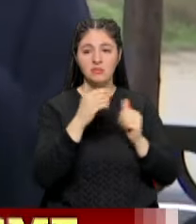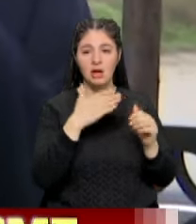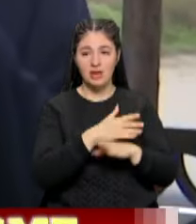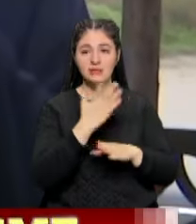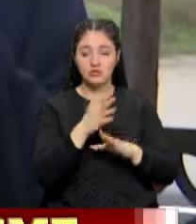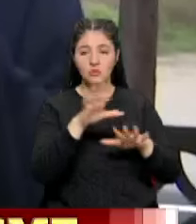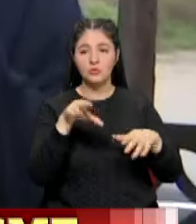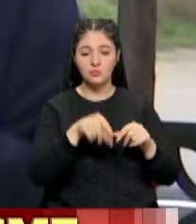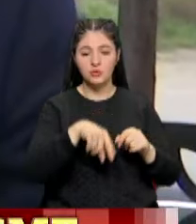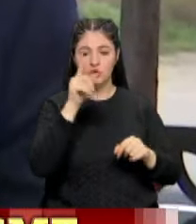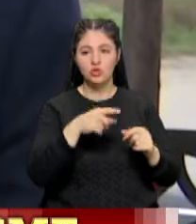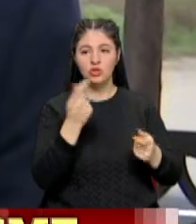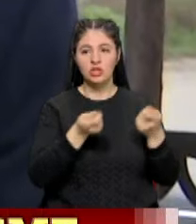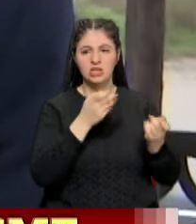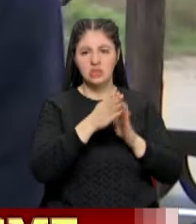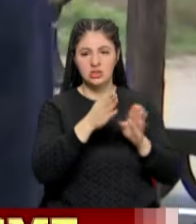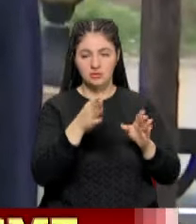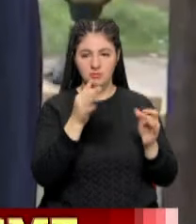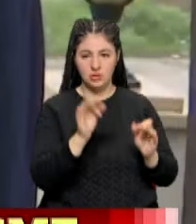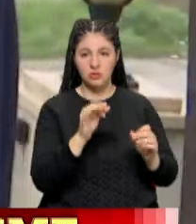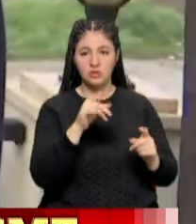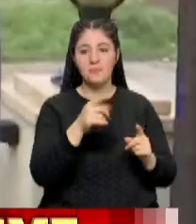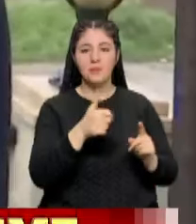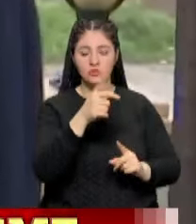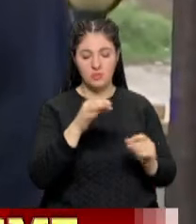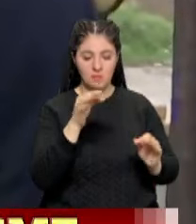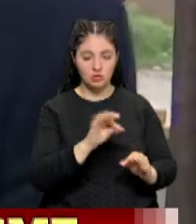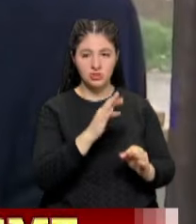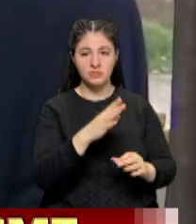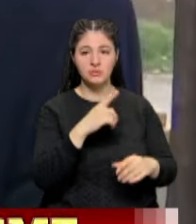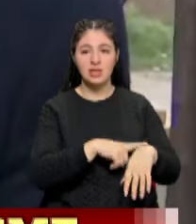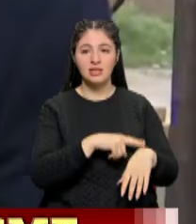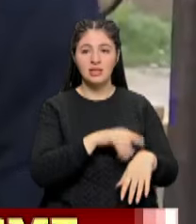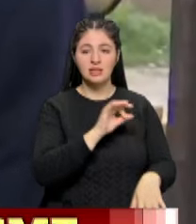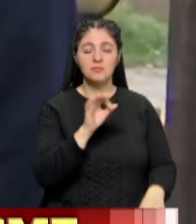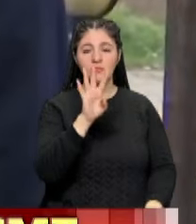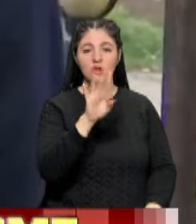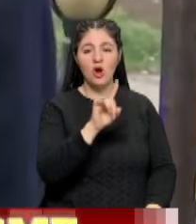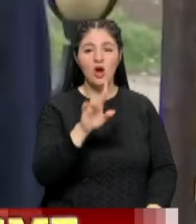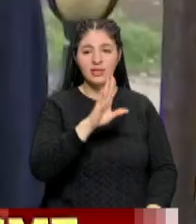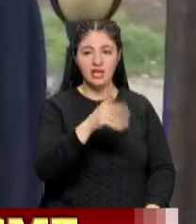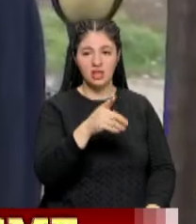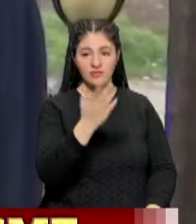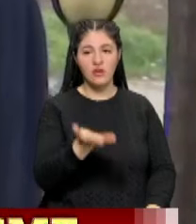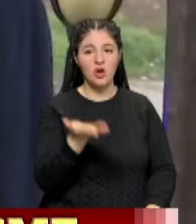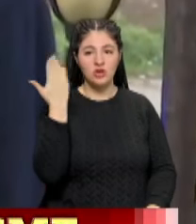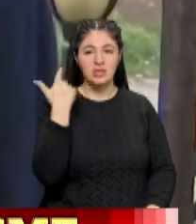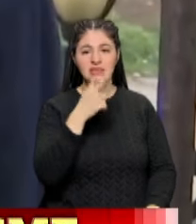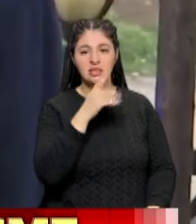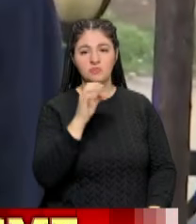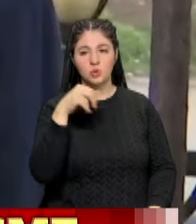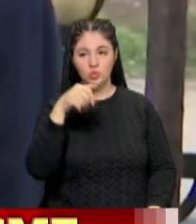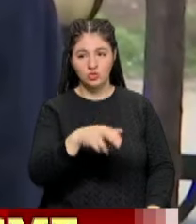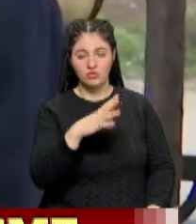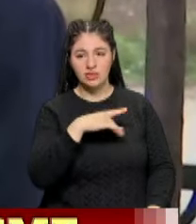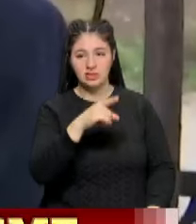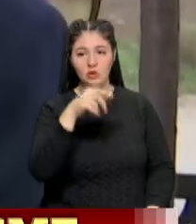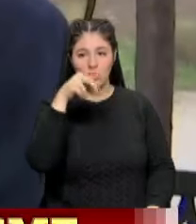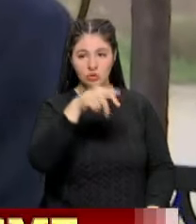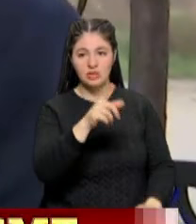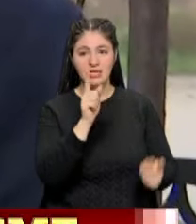Aslında tüm gün biraz da hareketli geçti. Sayın Başkan, onunla başlayayım. Şimdi saatler tam 4.17'yi gösterdiğinde ve öncesinde sessiz bir yürüyüş vardı. Siz de